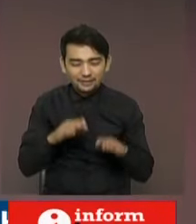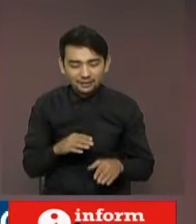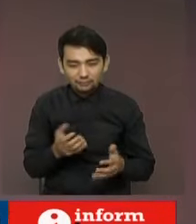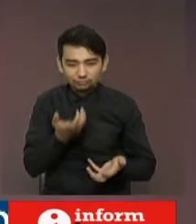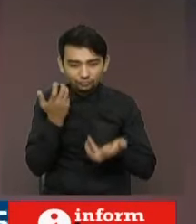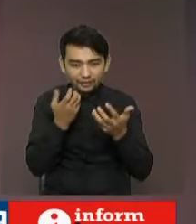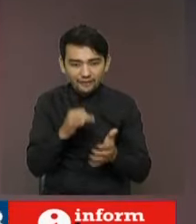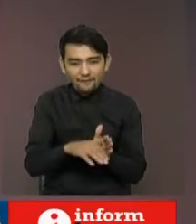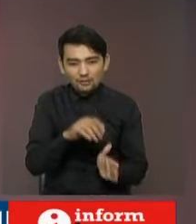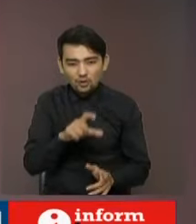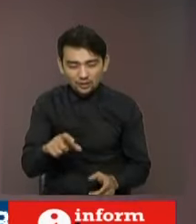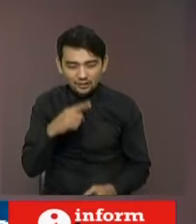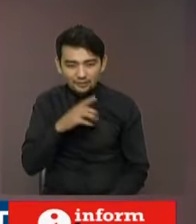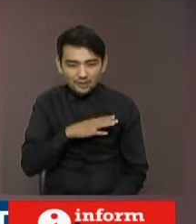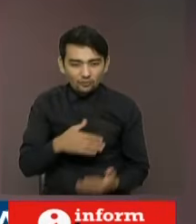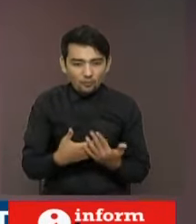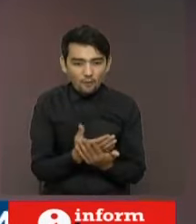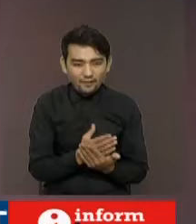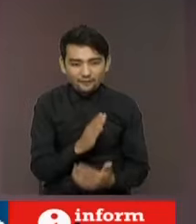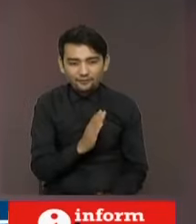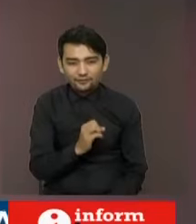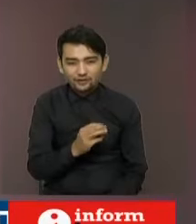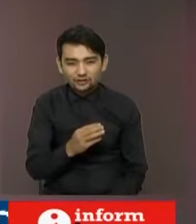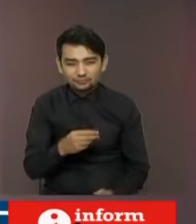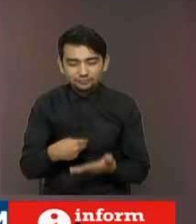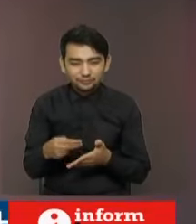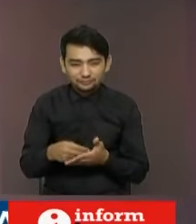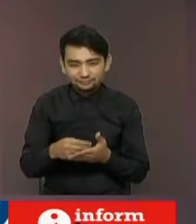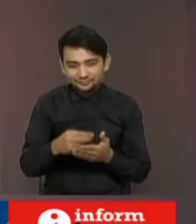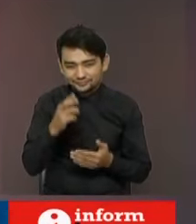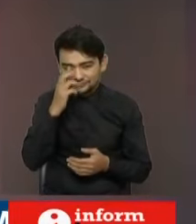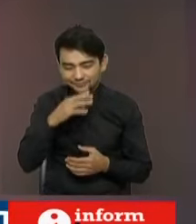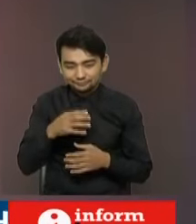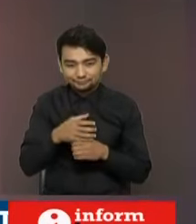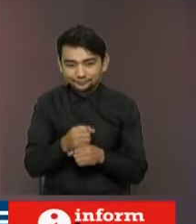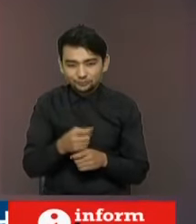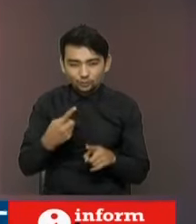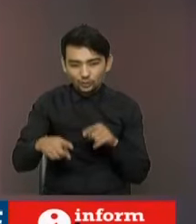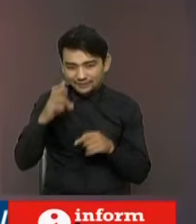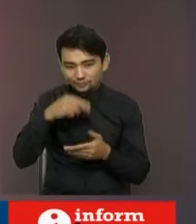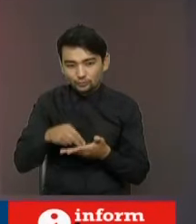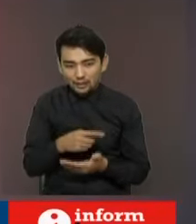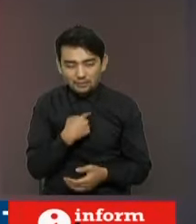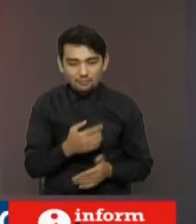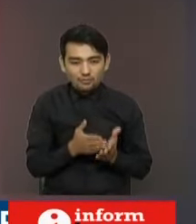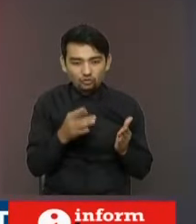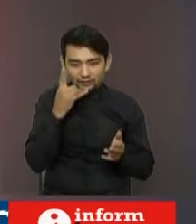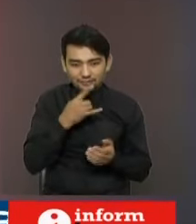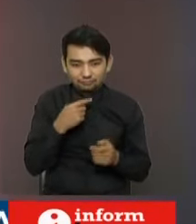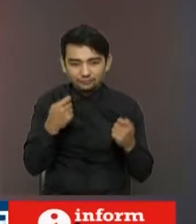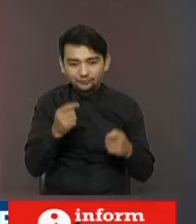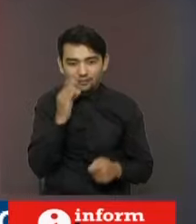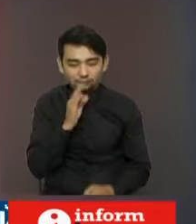мнению депутатов, новшества помогут усилить продовольственную безопасность страны. При этом по некоторым продуктам Казахстан все еще зависит от